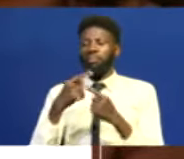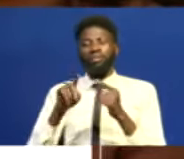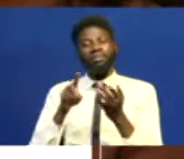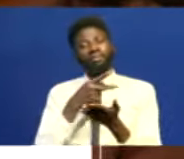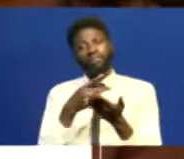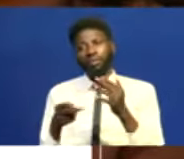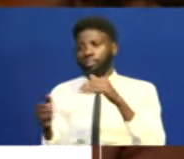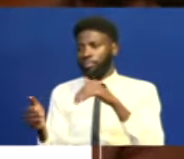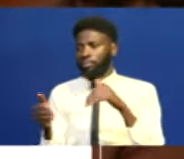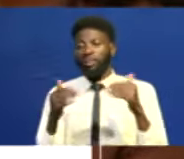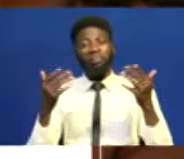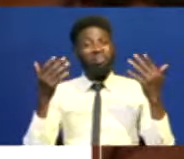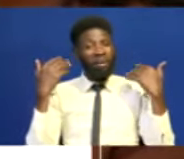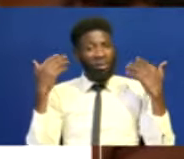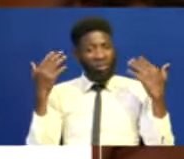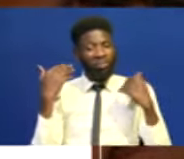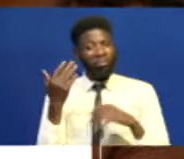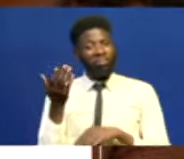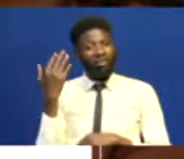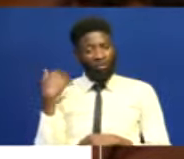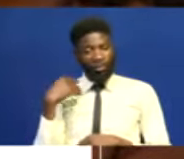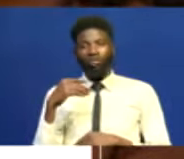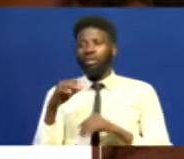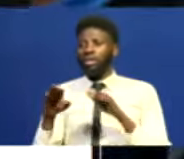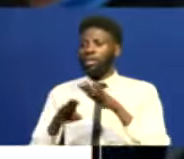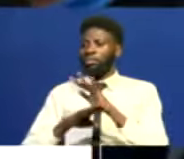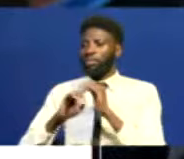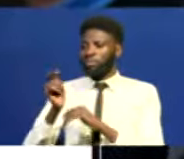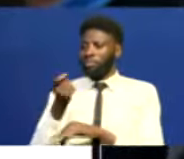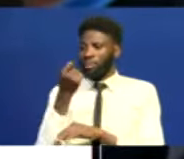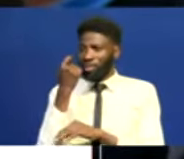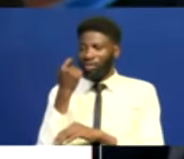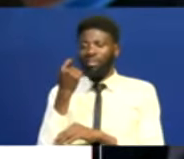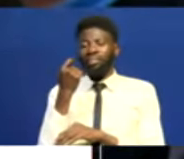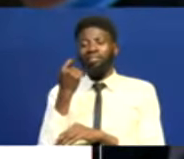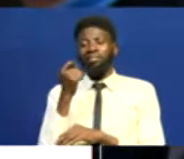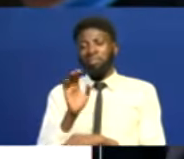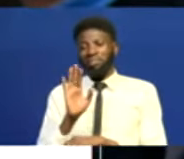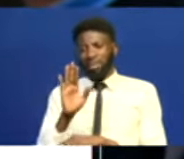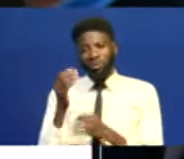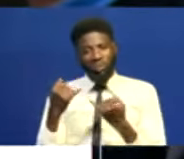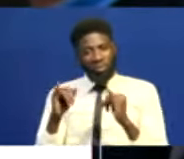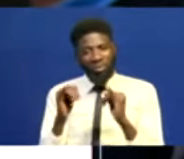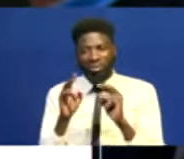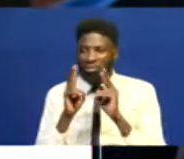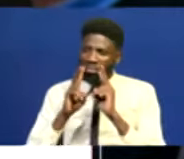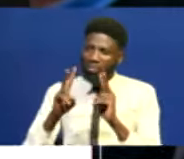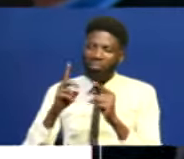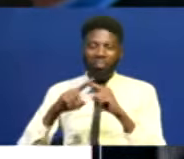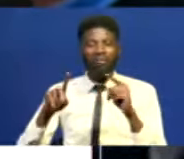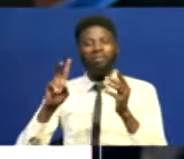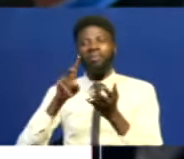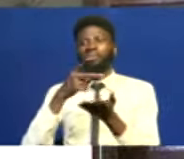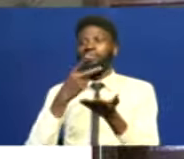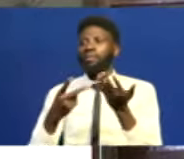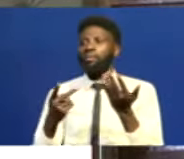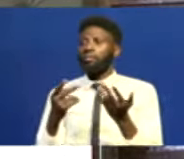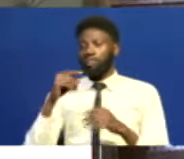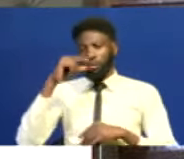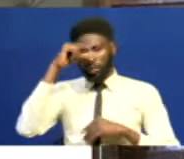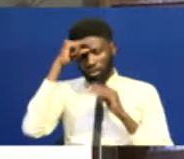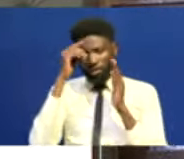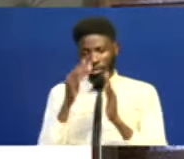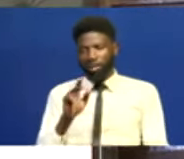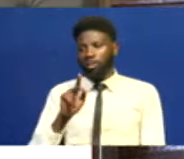juhudi za upatanisho zilizokuwa zikiongozwa na naibu wa rais Rigathi Gachagua zinaonekana kuambulia patupu. Gavana Kawira Mwangaza kwa mara